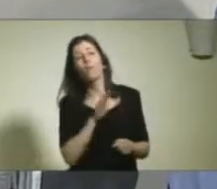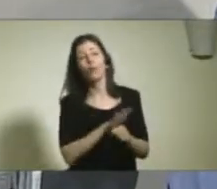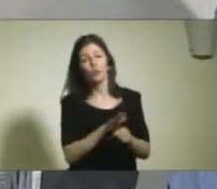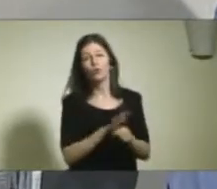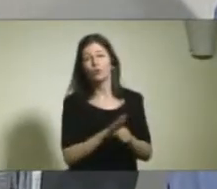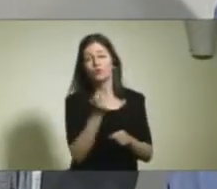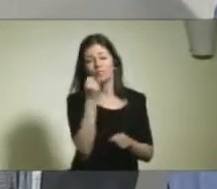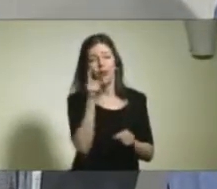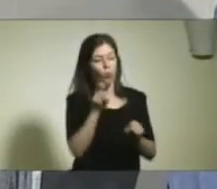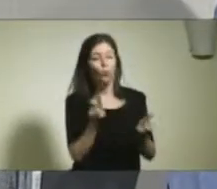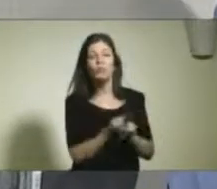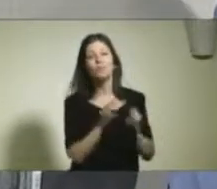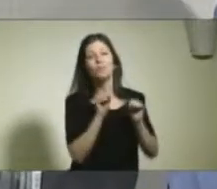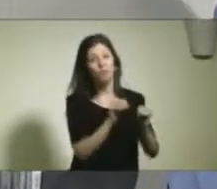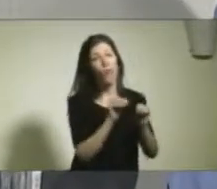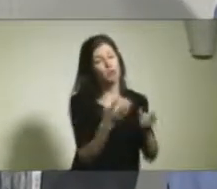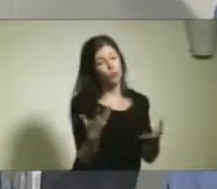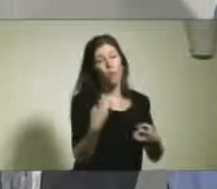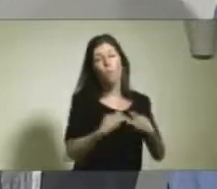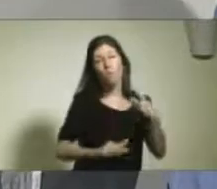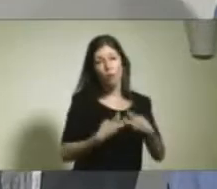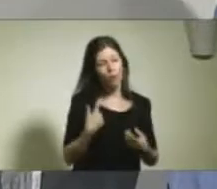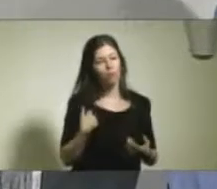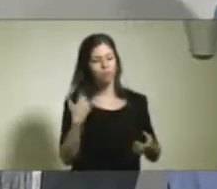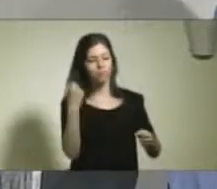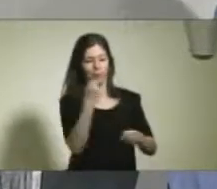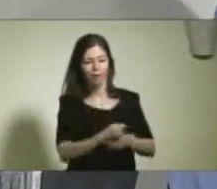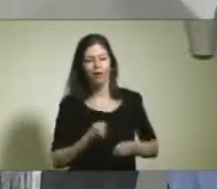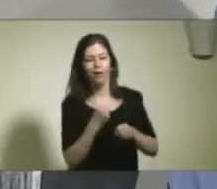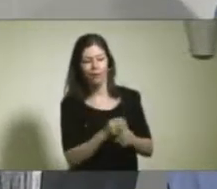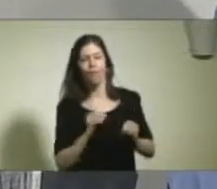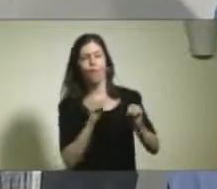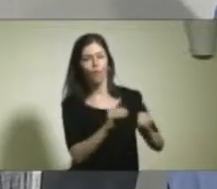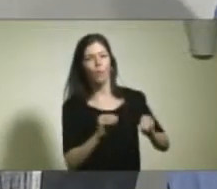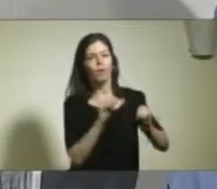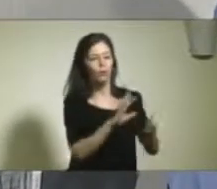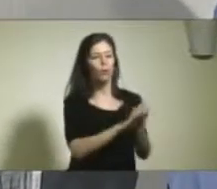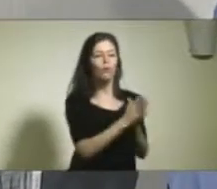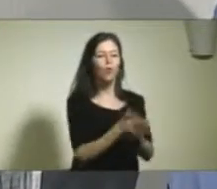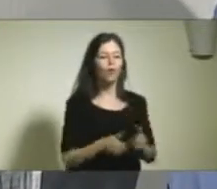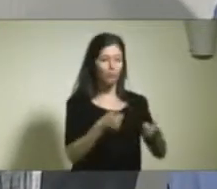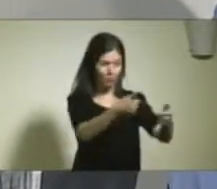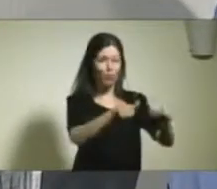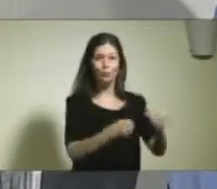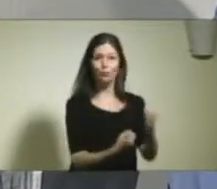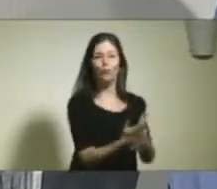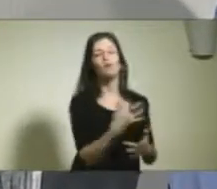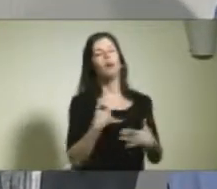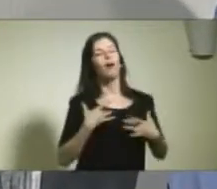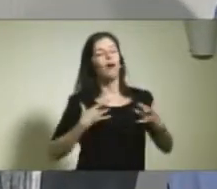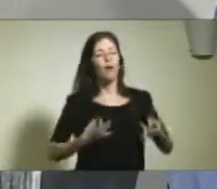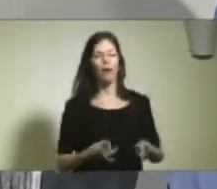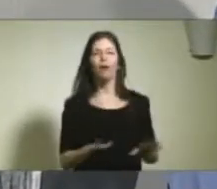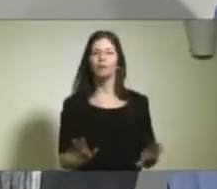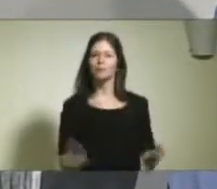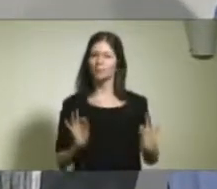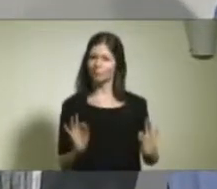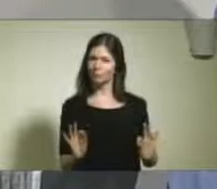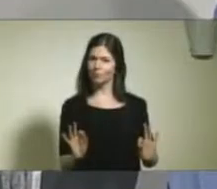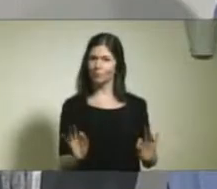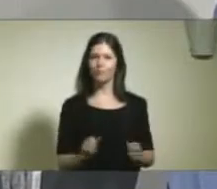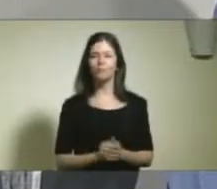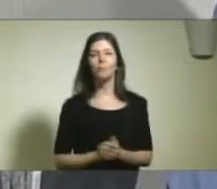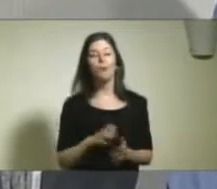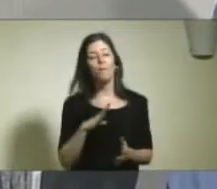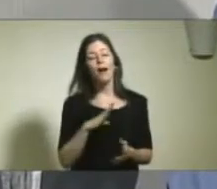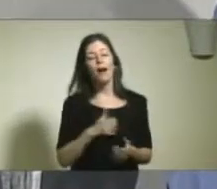de la formation aussi. On a aussi beaucoup travaillé sur la formation pour qu'ils soient plus à l'aise. Et notre gros problème, ça reste ce